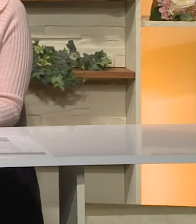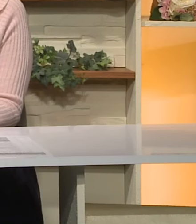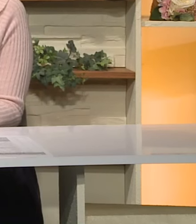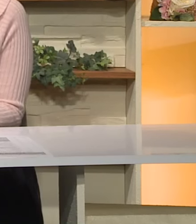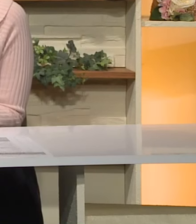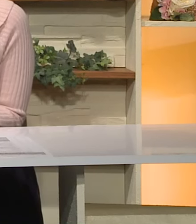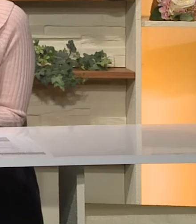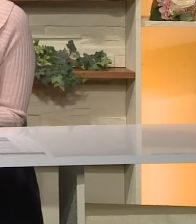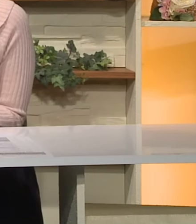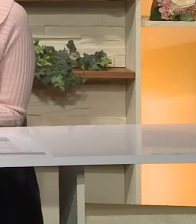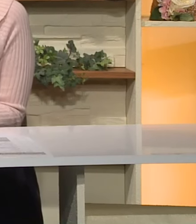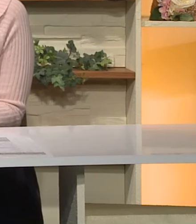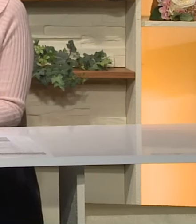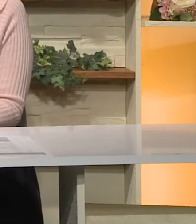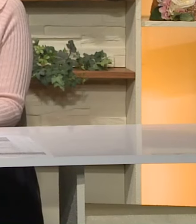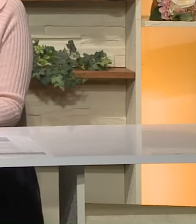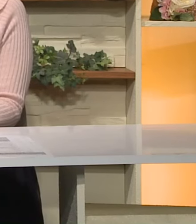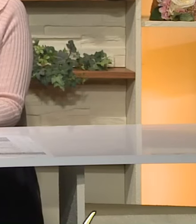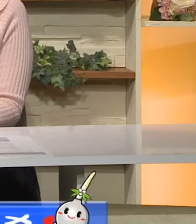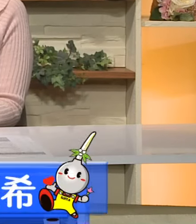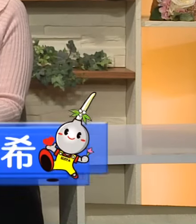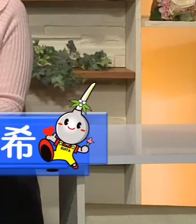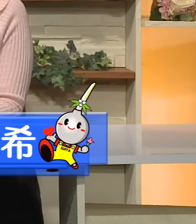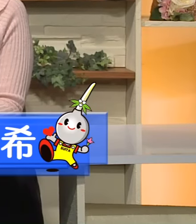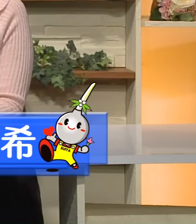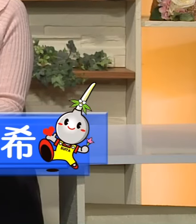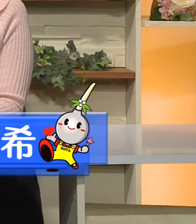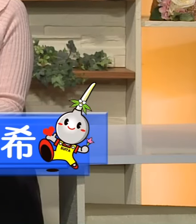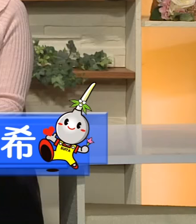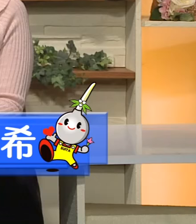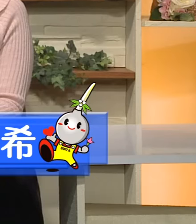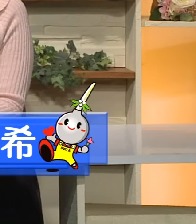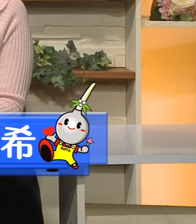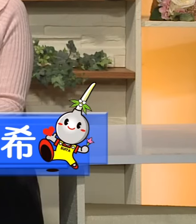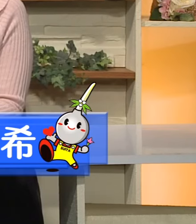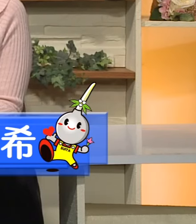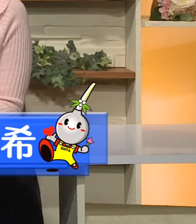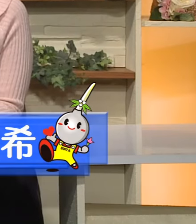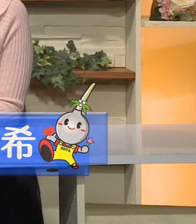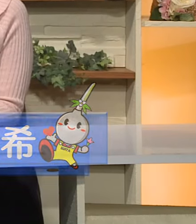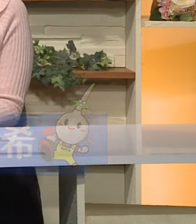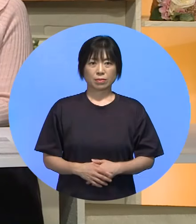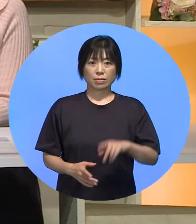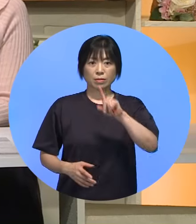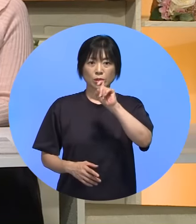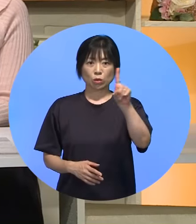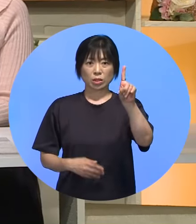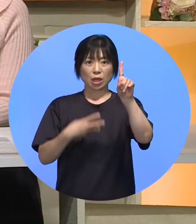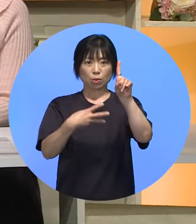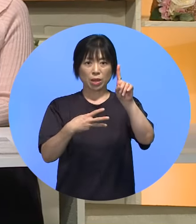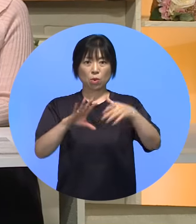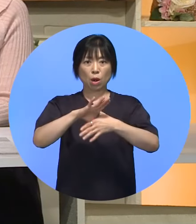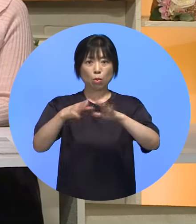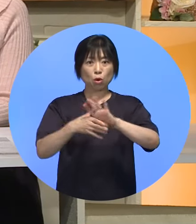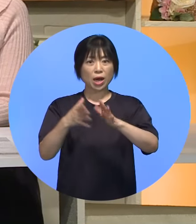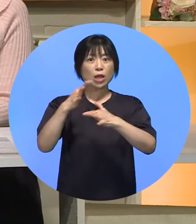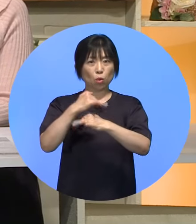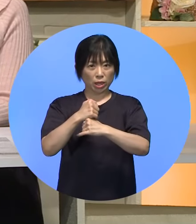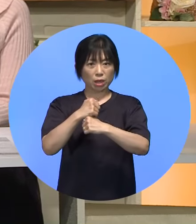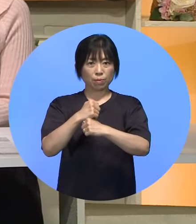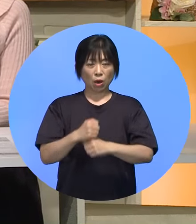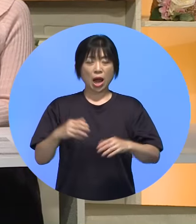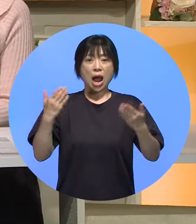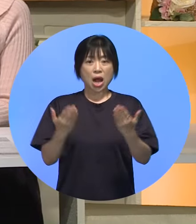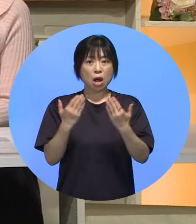皆さんこんにちはお元気ですか市民の皆さん松本明紀です起動勇気ですさて来月3日文化の